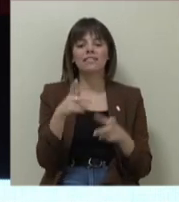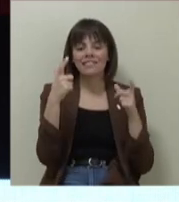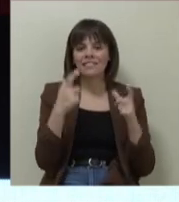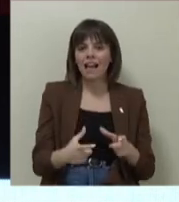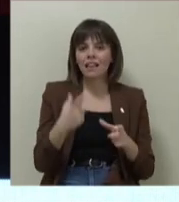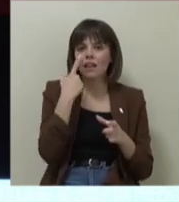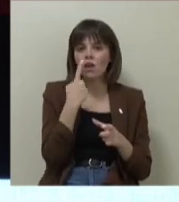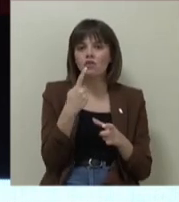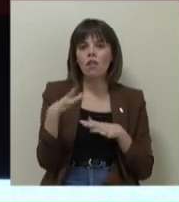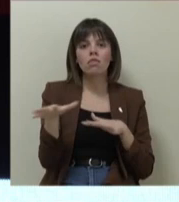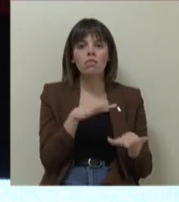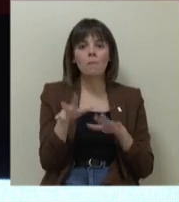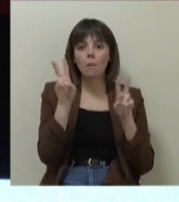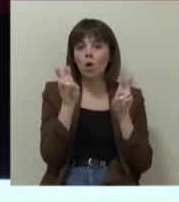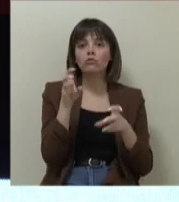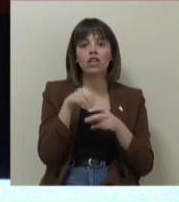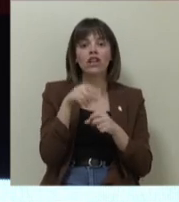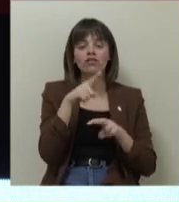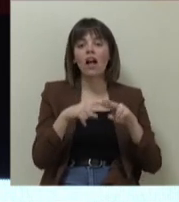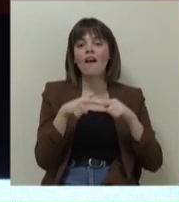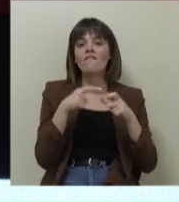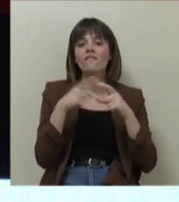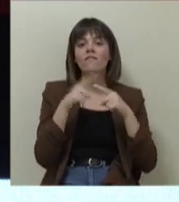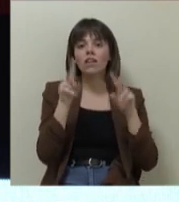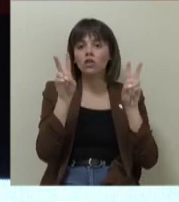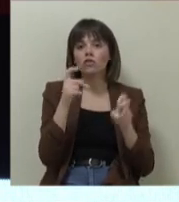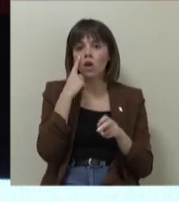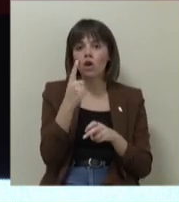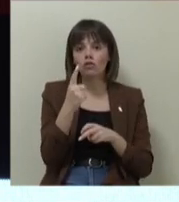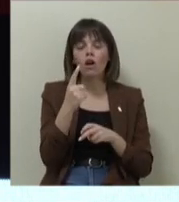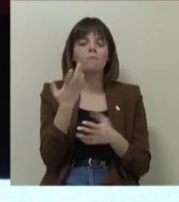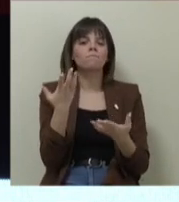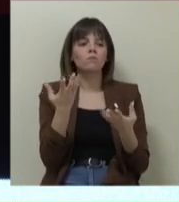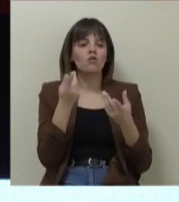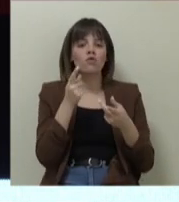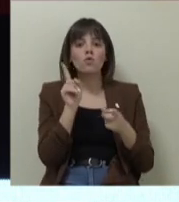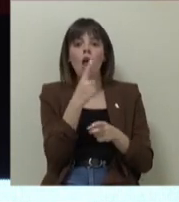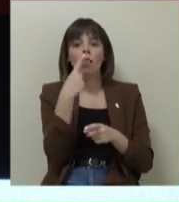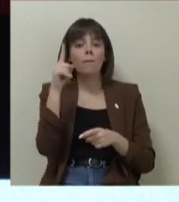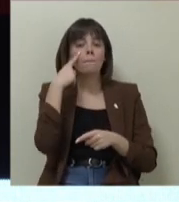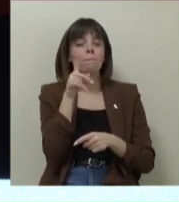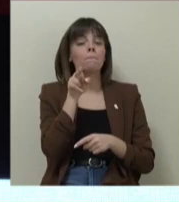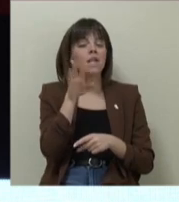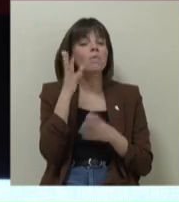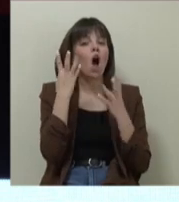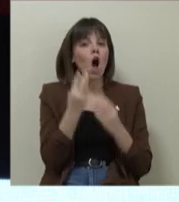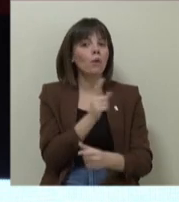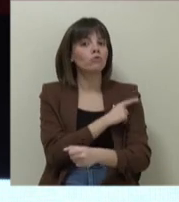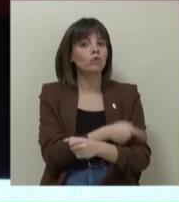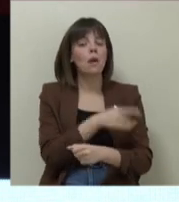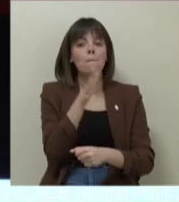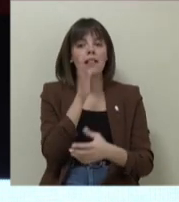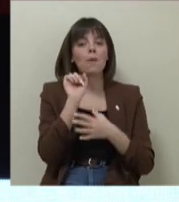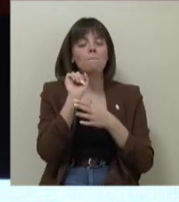kentin deprem konusunda, afet konusunda orkestra yönetir gibi yönetebilecek